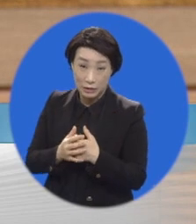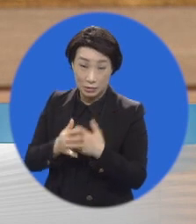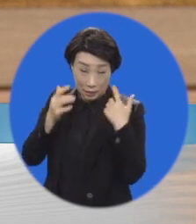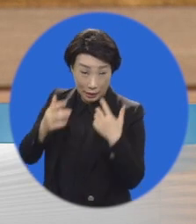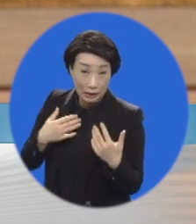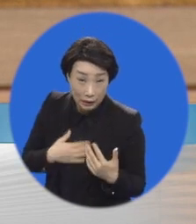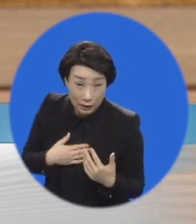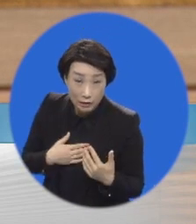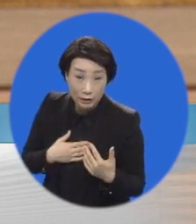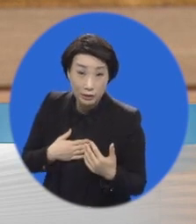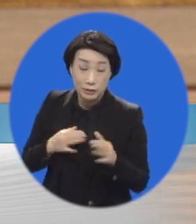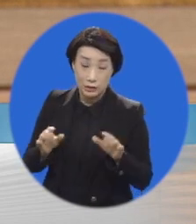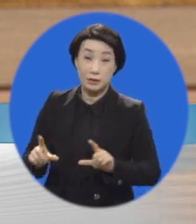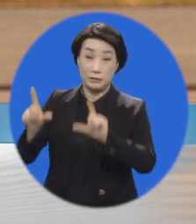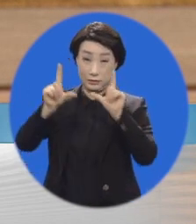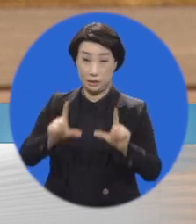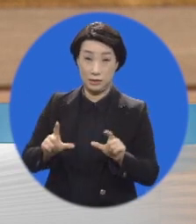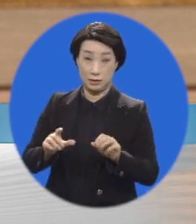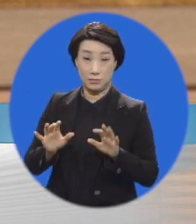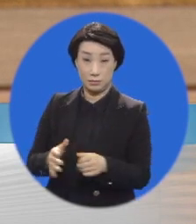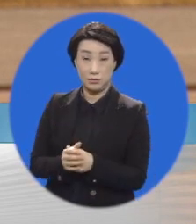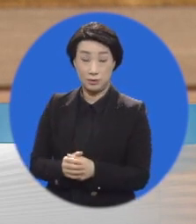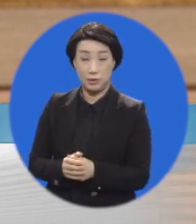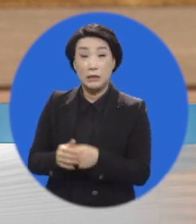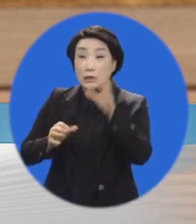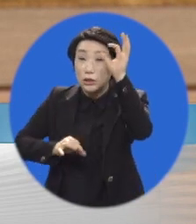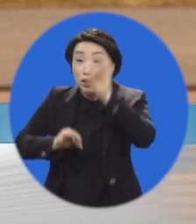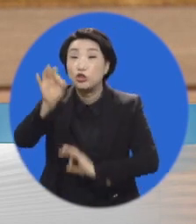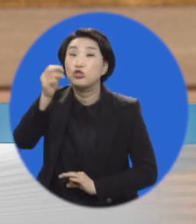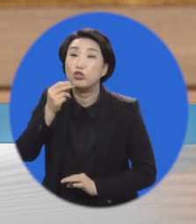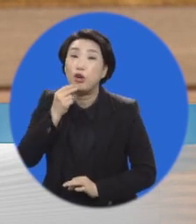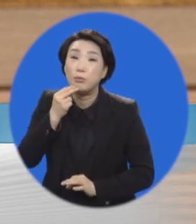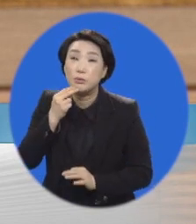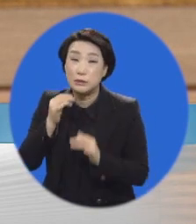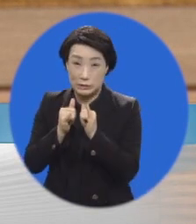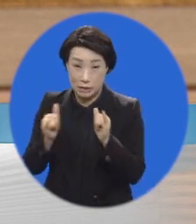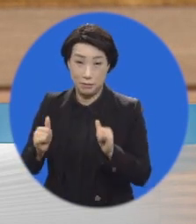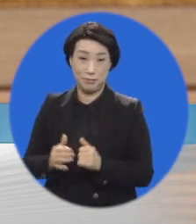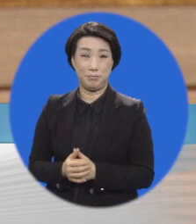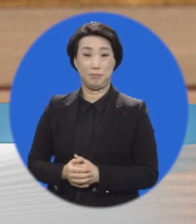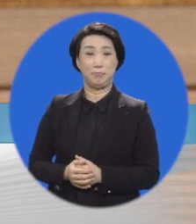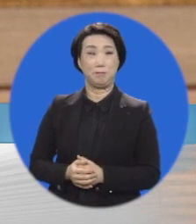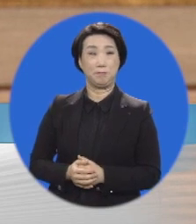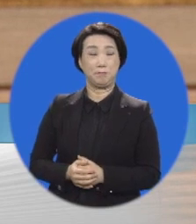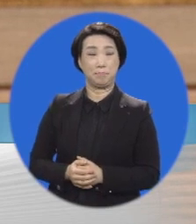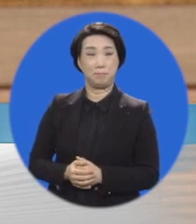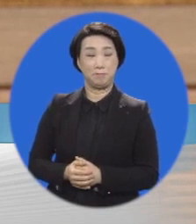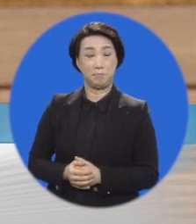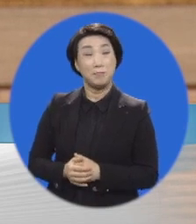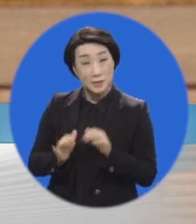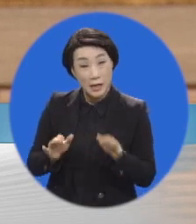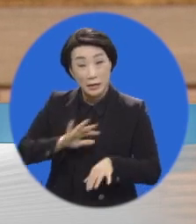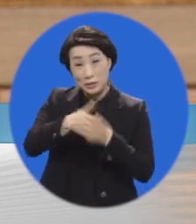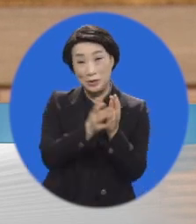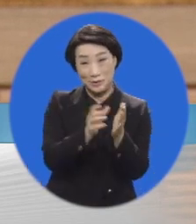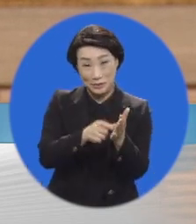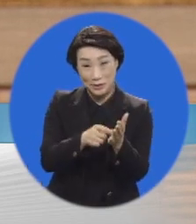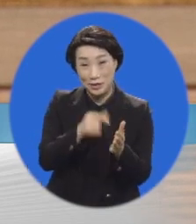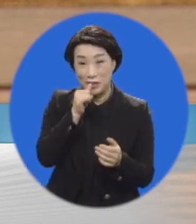확실하게 살아서 실수가 없는 인생을 사는데 그래서